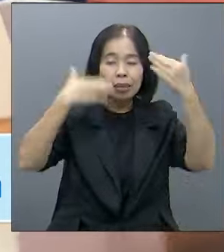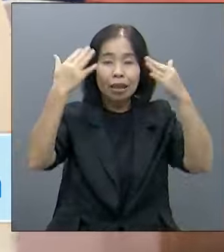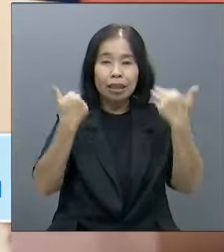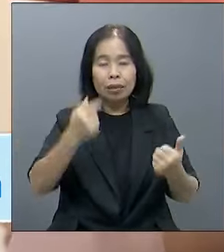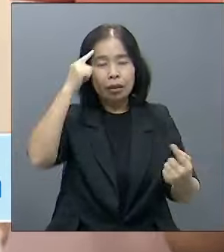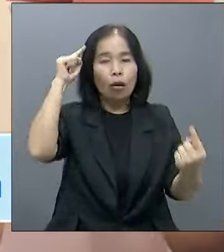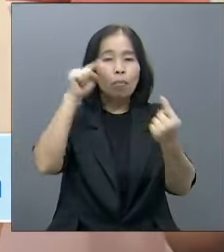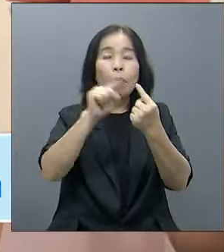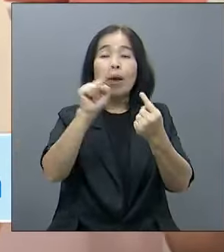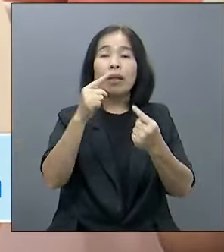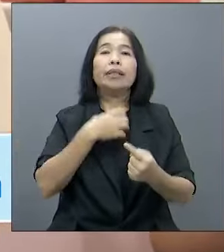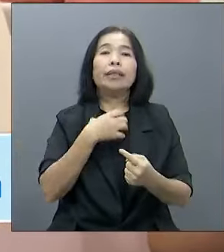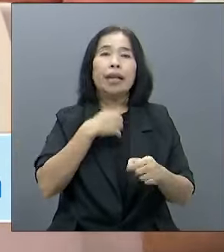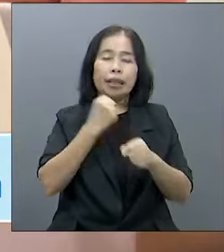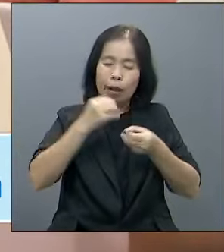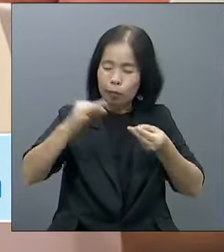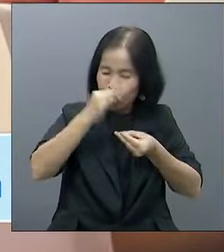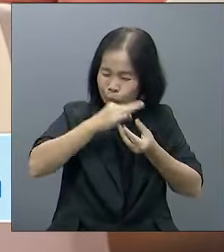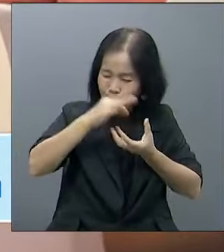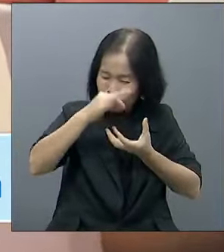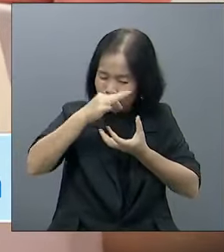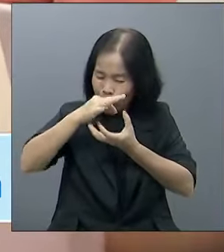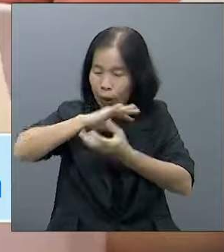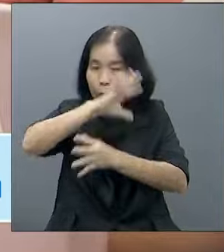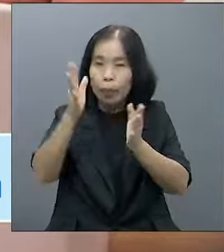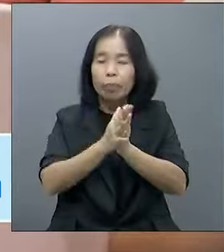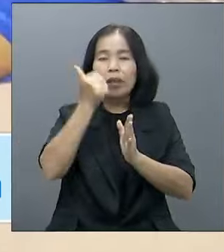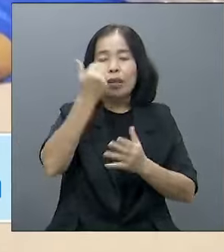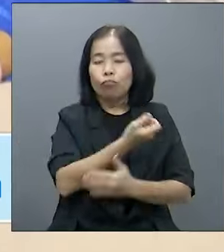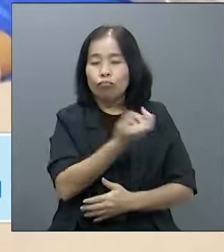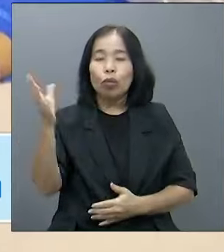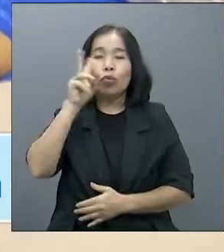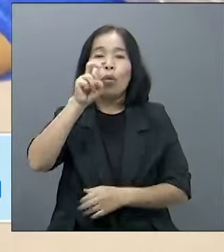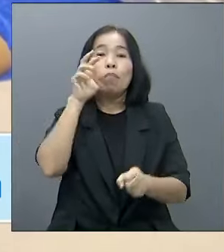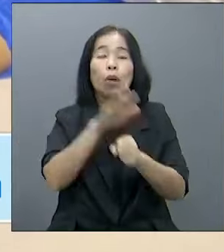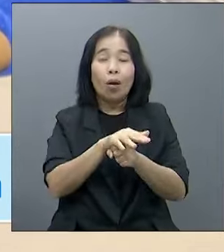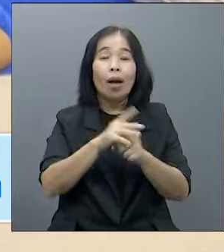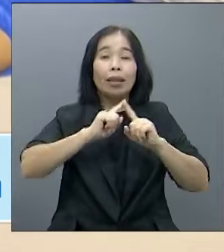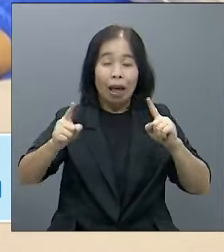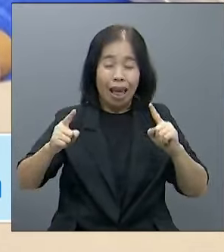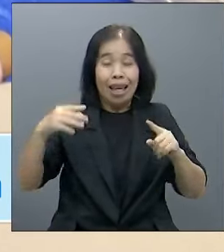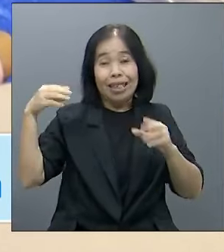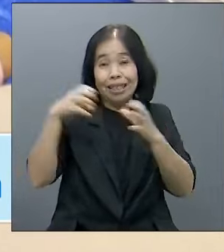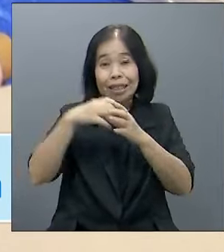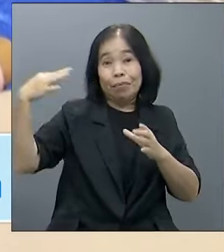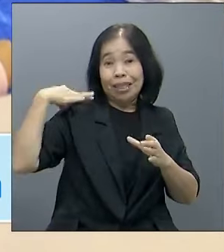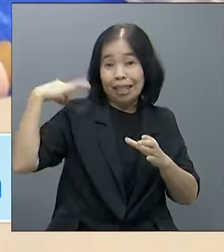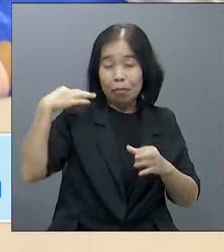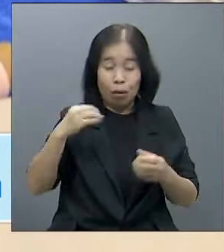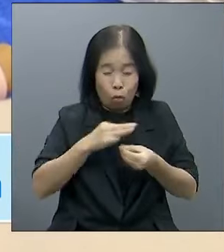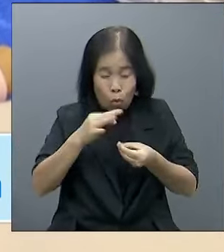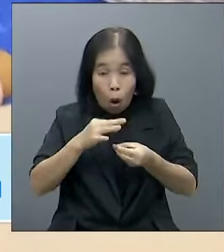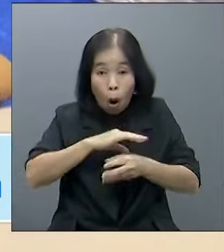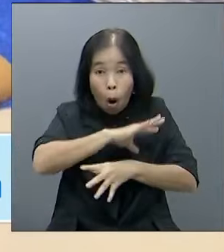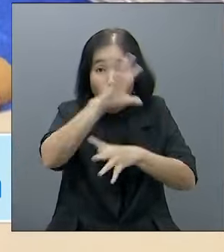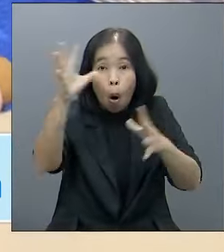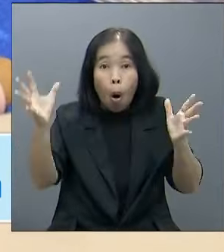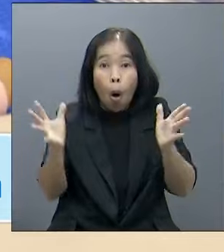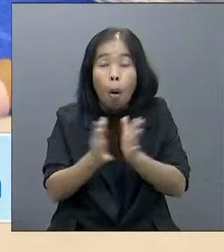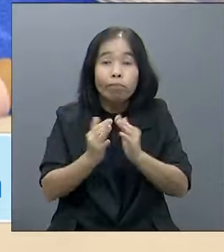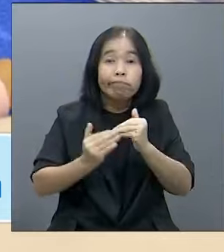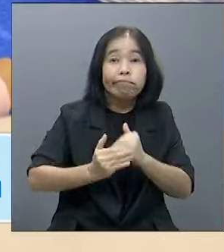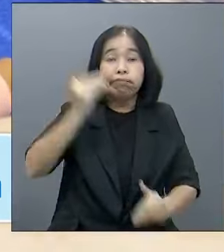ายเอาไว้เลยว่าจะเย็บเต้านมเทียมรวมกันให้ได้200เต้าปรากฏว่าทีมจิตอาสาสามารถทำได้ทะลุเป้าหมายเลยค่ะภ